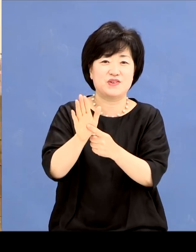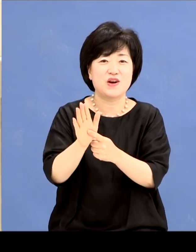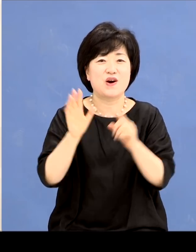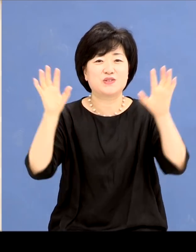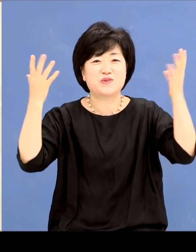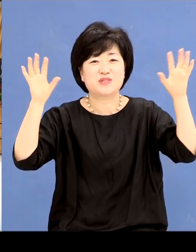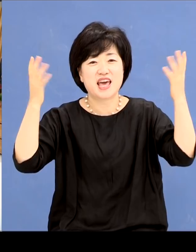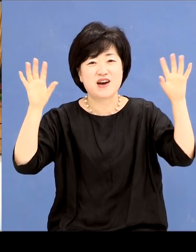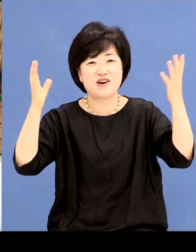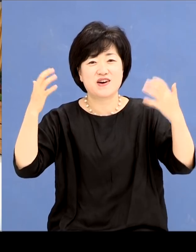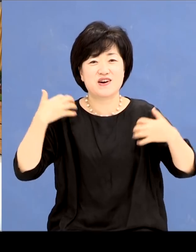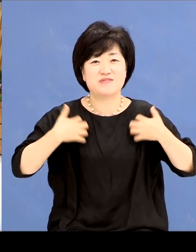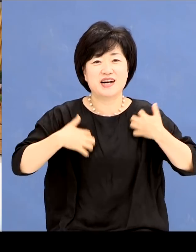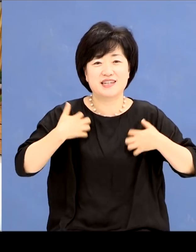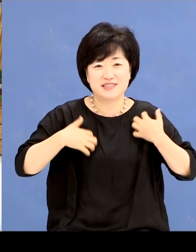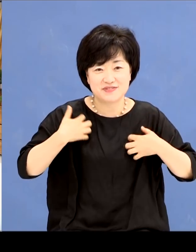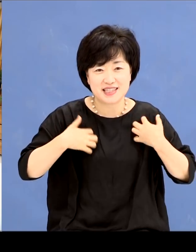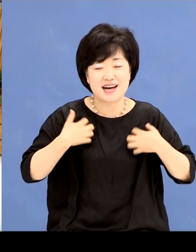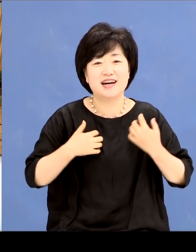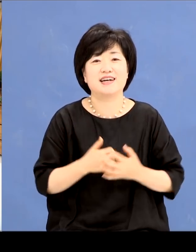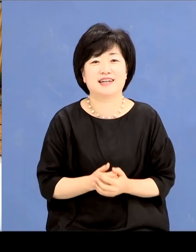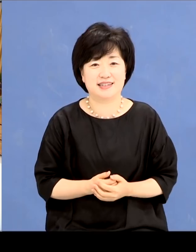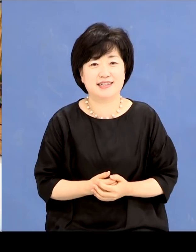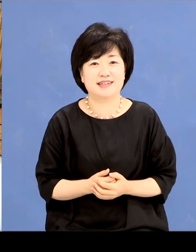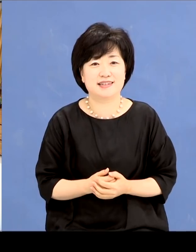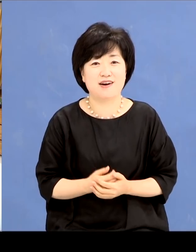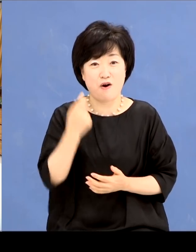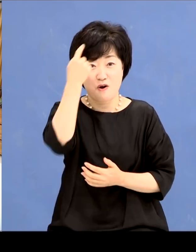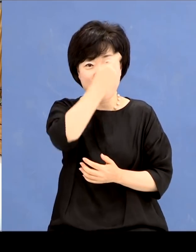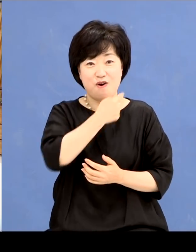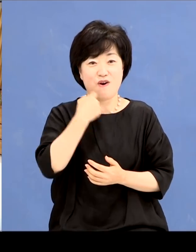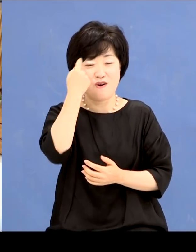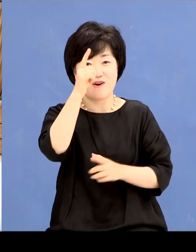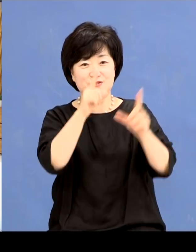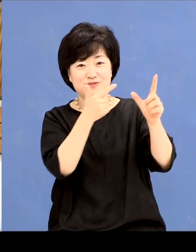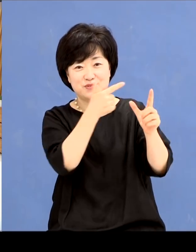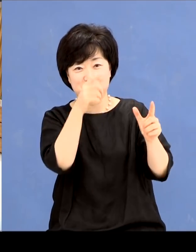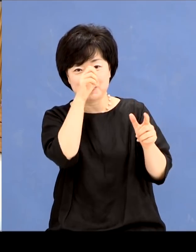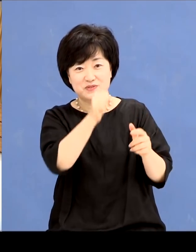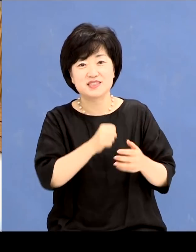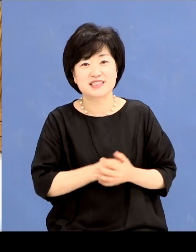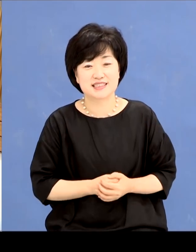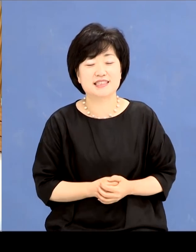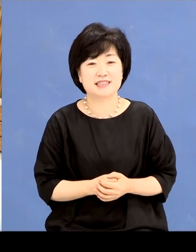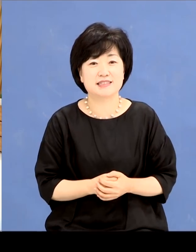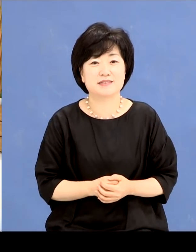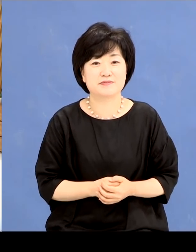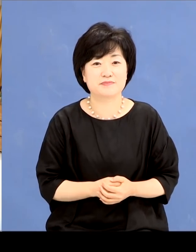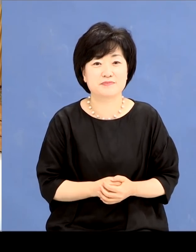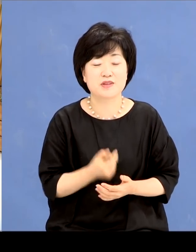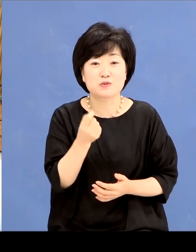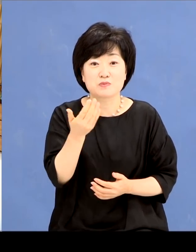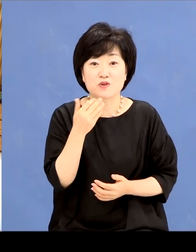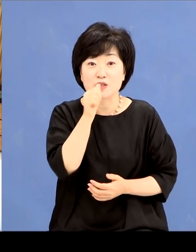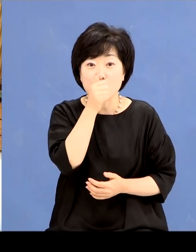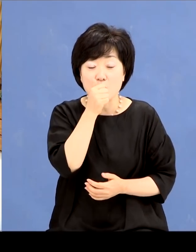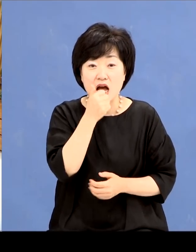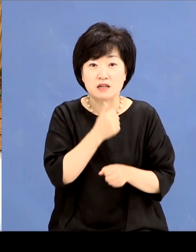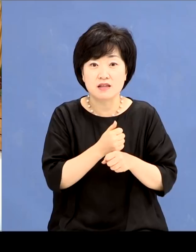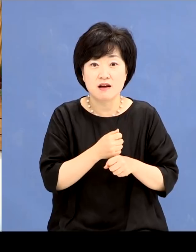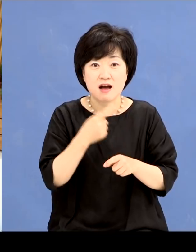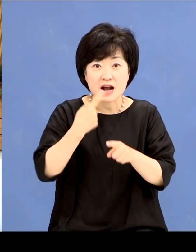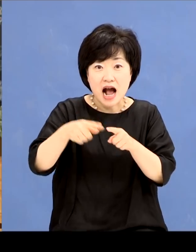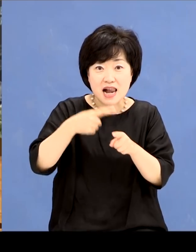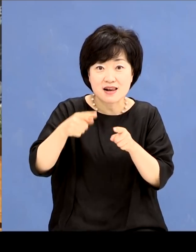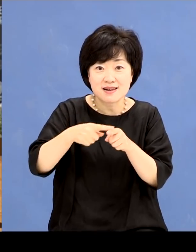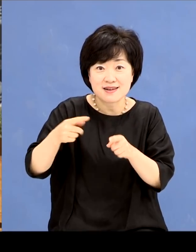안녕하세요. 안녕하세요. 반갑습니다. 반갑습니다. 네, 인상이 예. 너무 좋으신데요. 조금 전에 소개 올릴 때 뭐